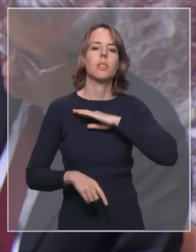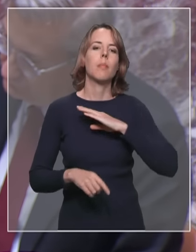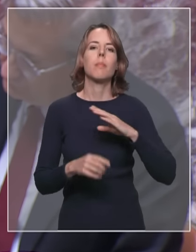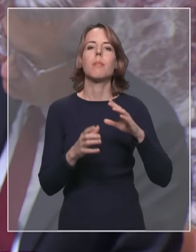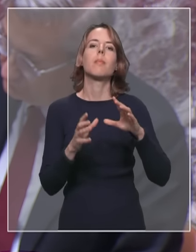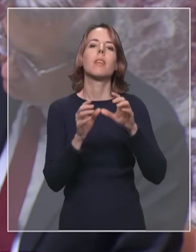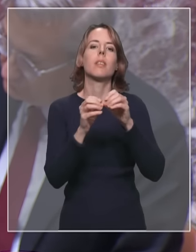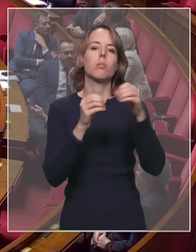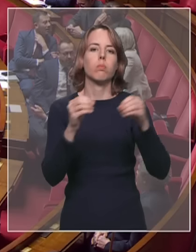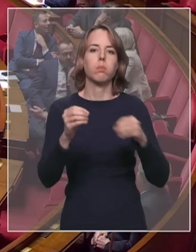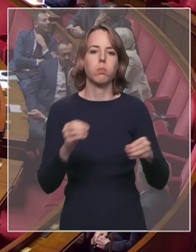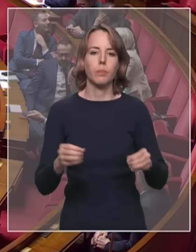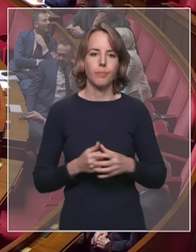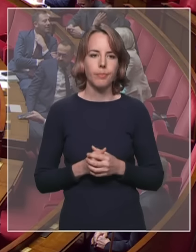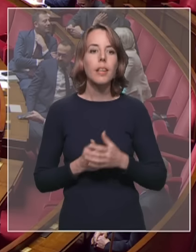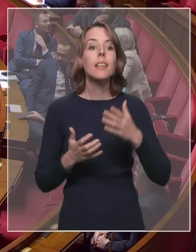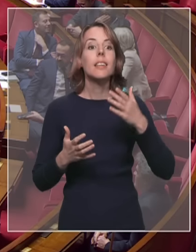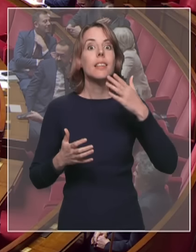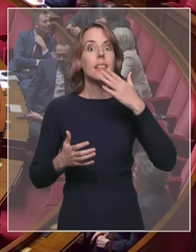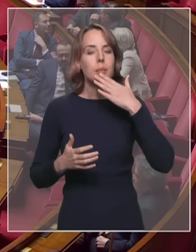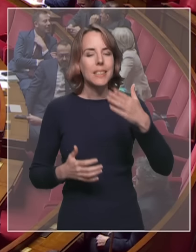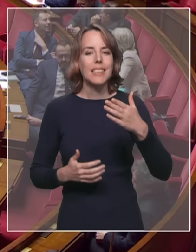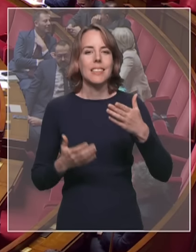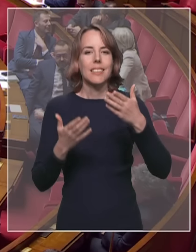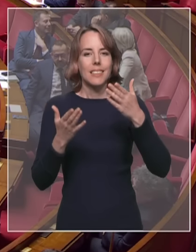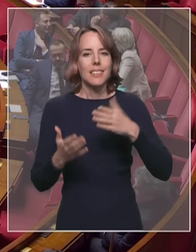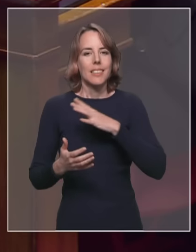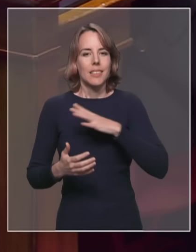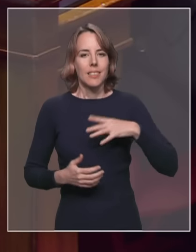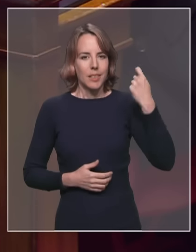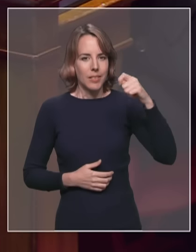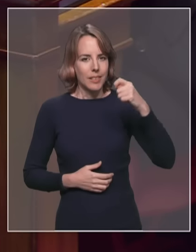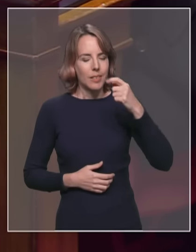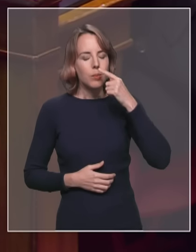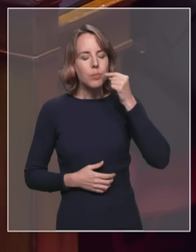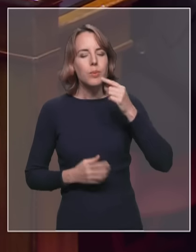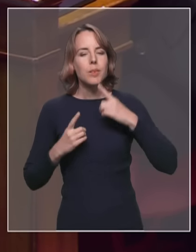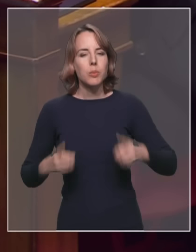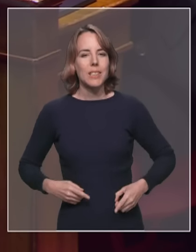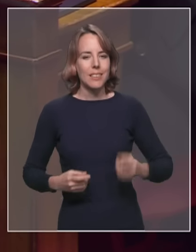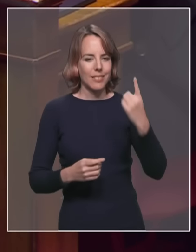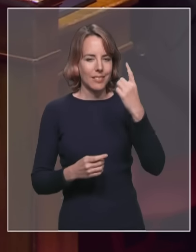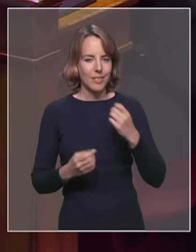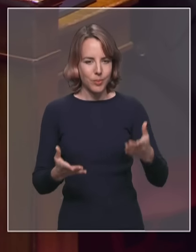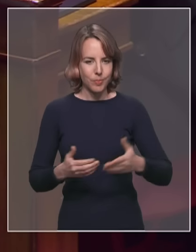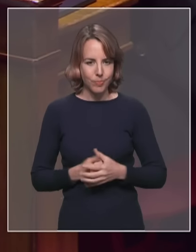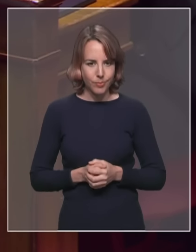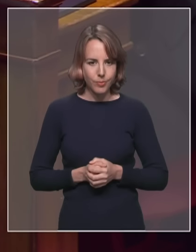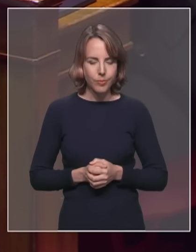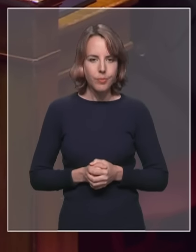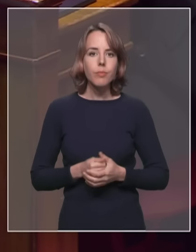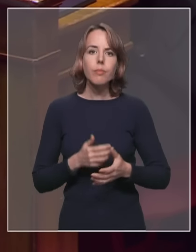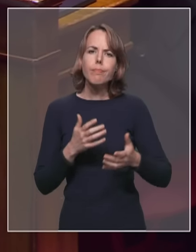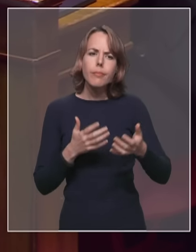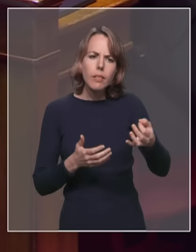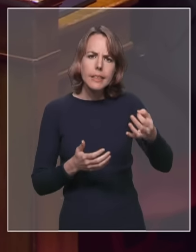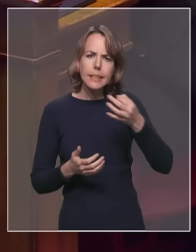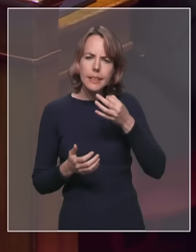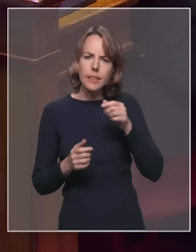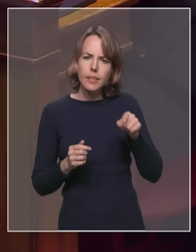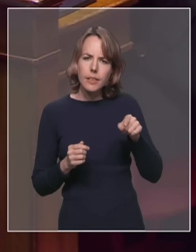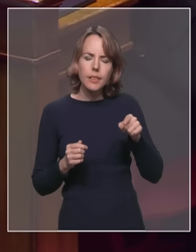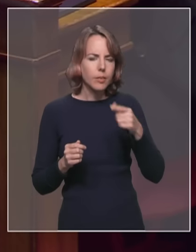la Présidente, Mesdames et Messieurs les députés, Monsieur le député Frédéric Falcon. Monsieur le député, je pense que dans ce que vous venez de dire, nous avons